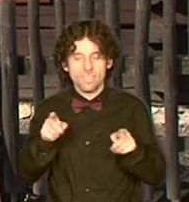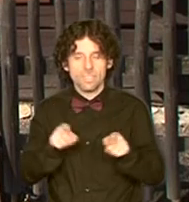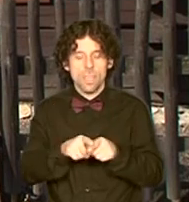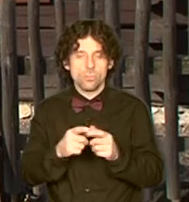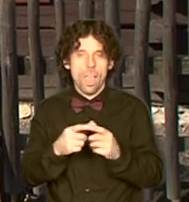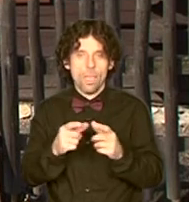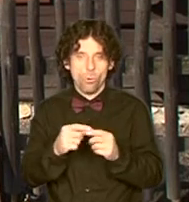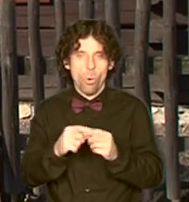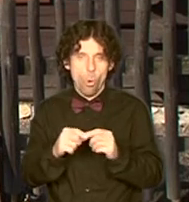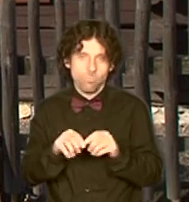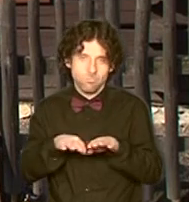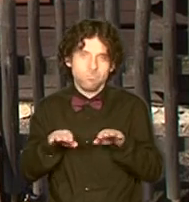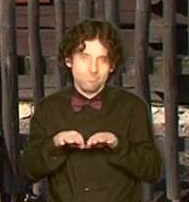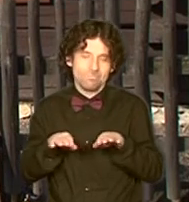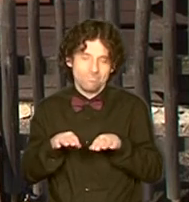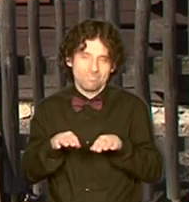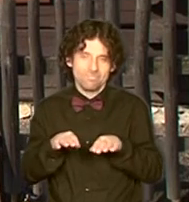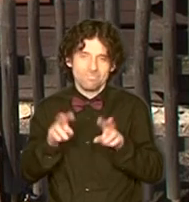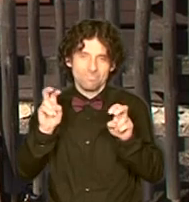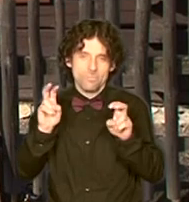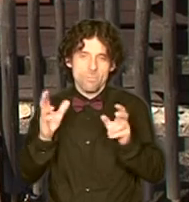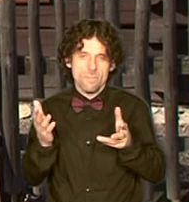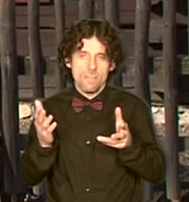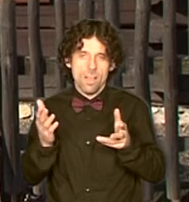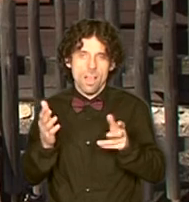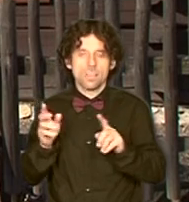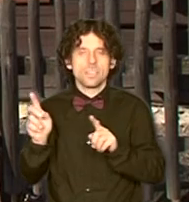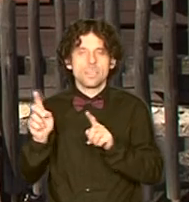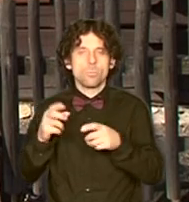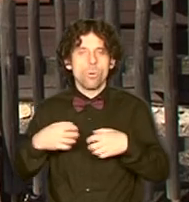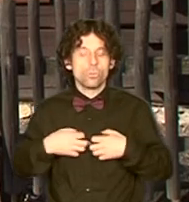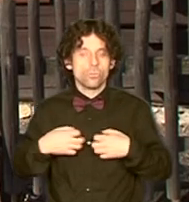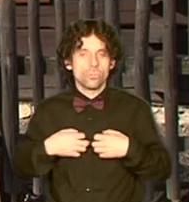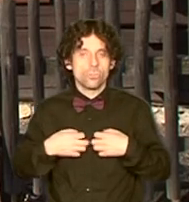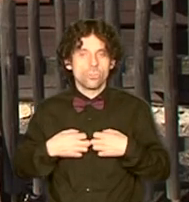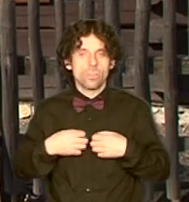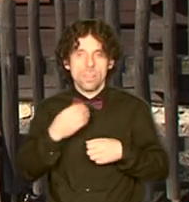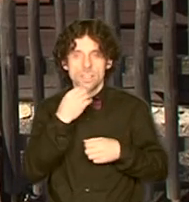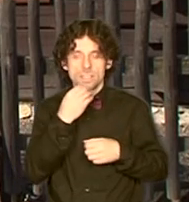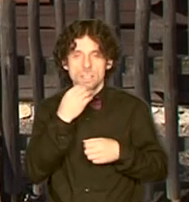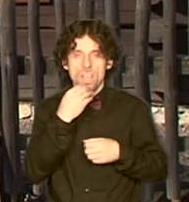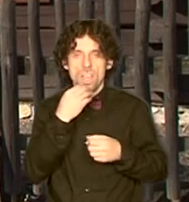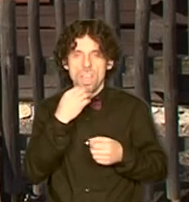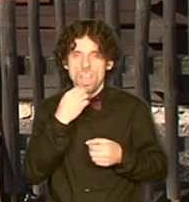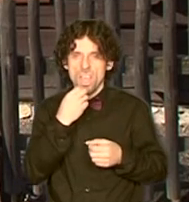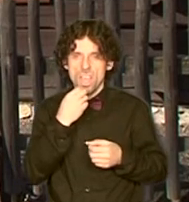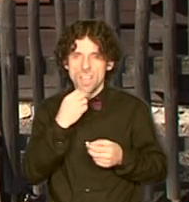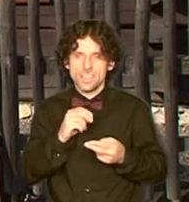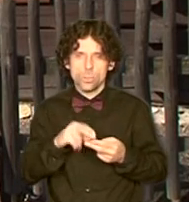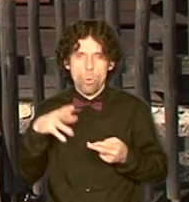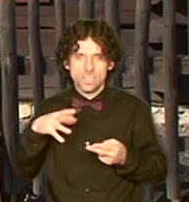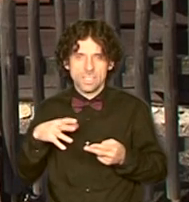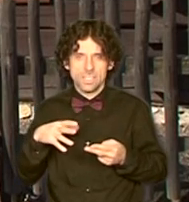pływa jajko, czyli symbol życia. Bardzo dużo potraw wypiekanych, słodkich, czyli